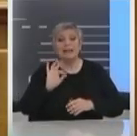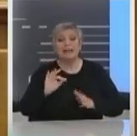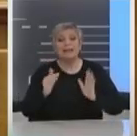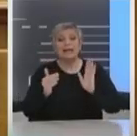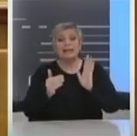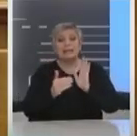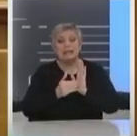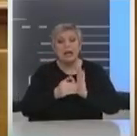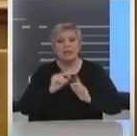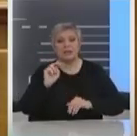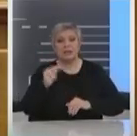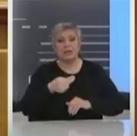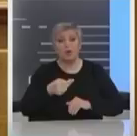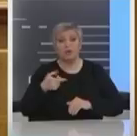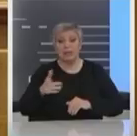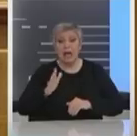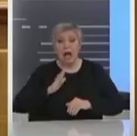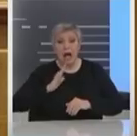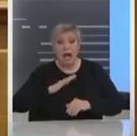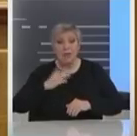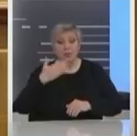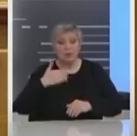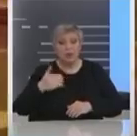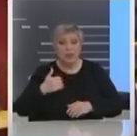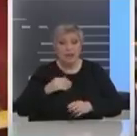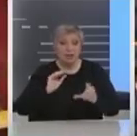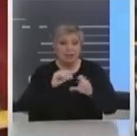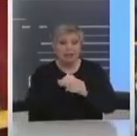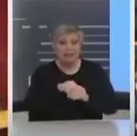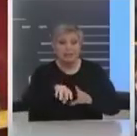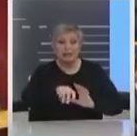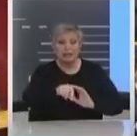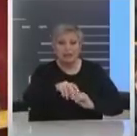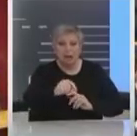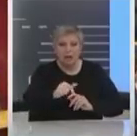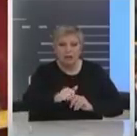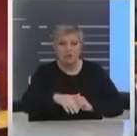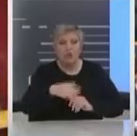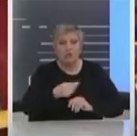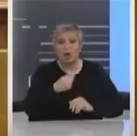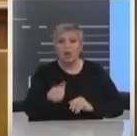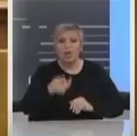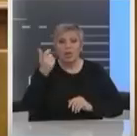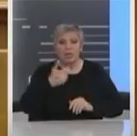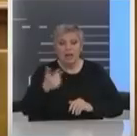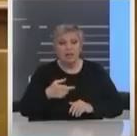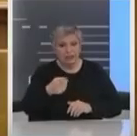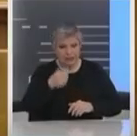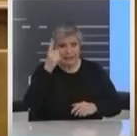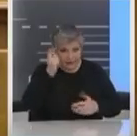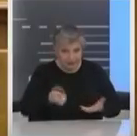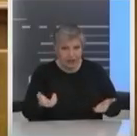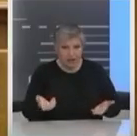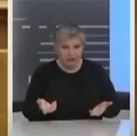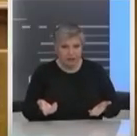για να εξακολουθούν να παίζουν. Τα ξέρετε. Έχω μια απορία, τα ξέρετε όλα αυτά που ψηφίζετε? Τα γνωρίζετε ή